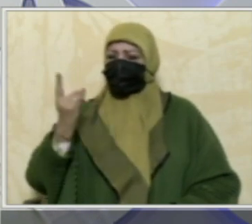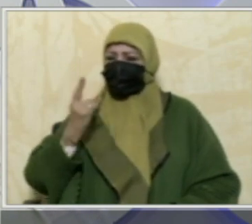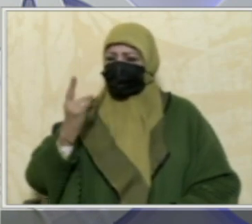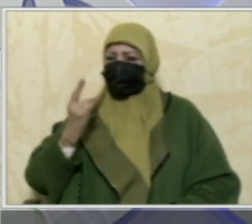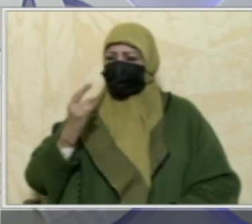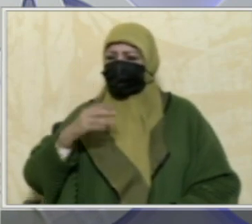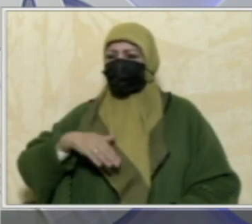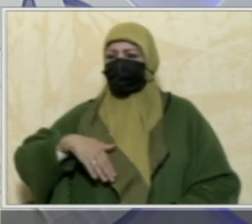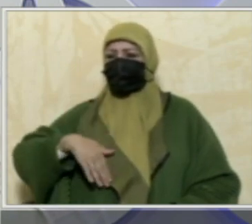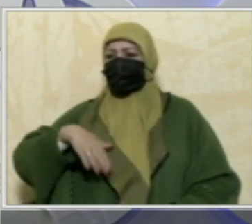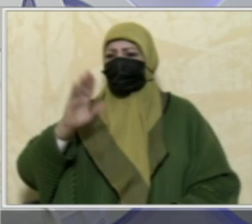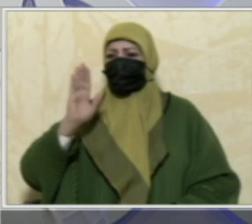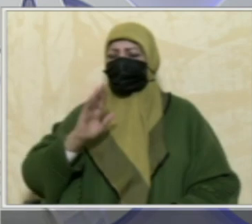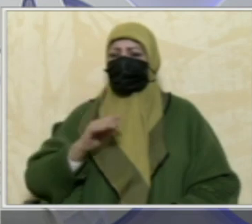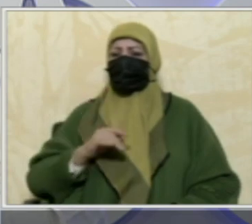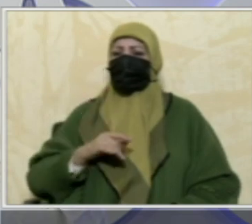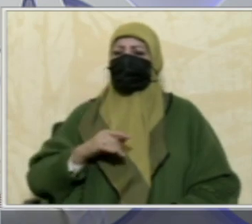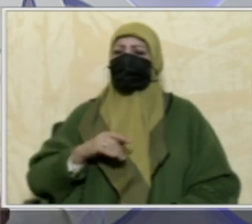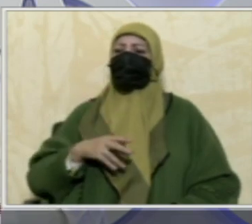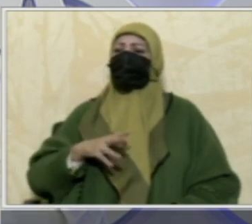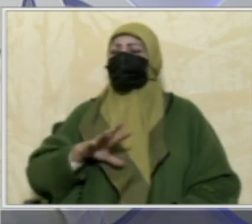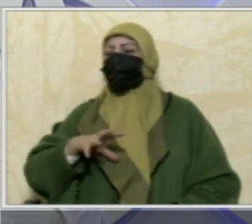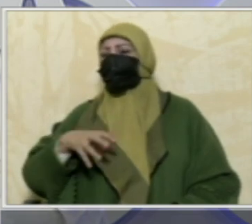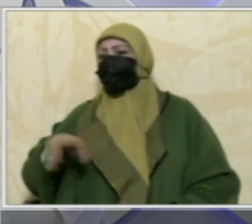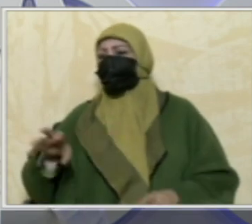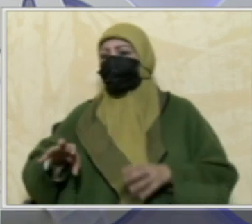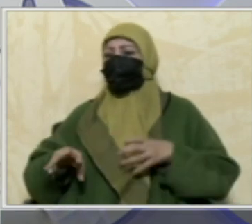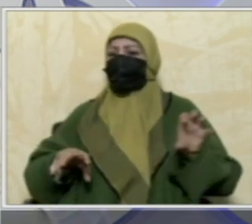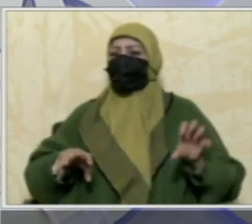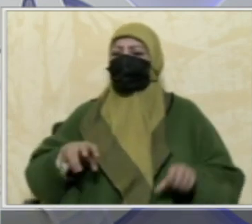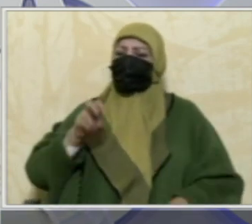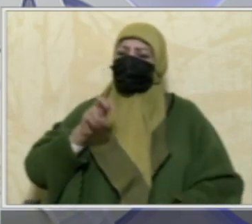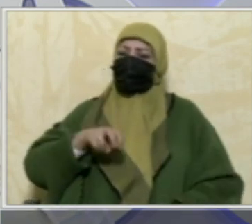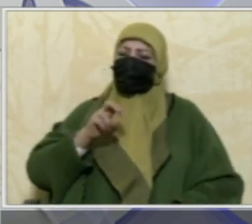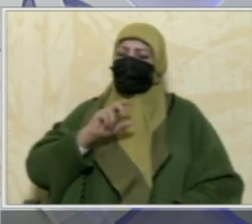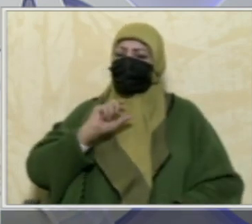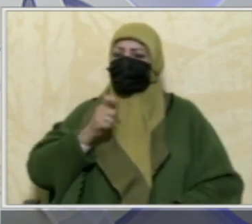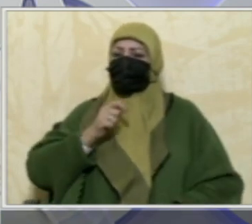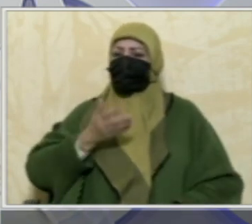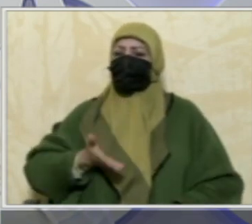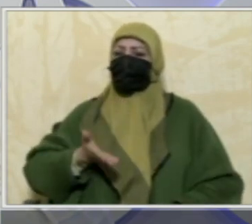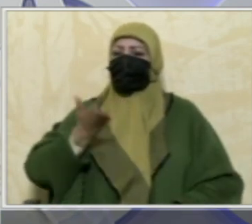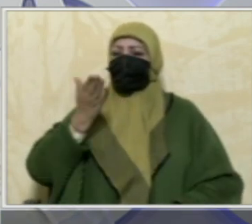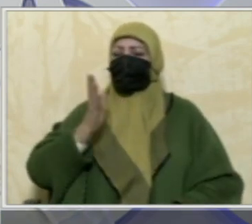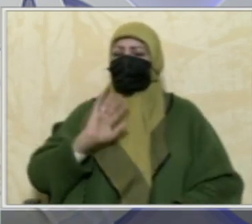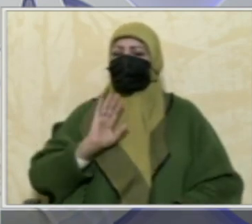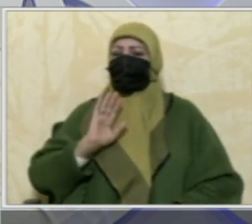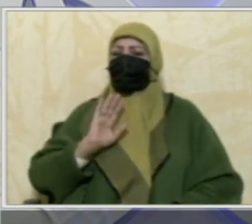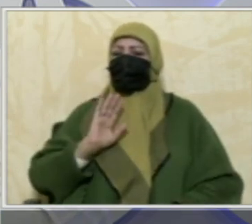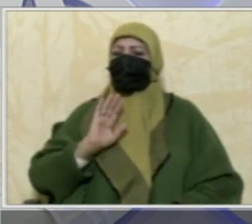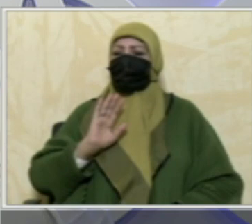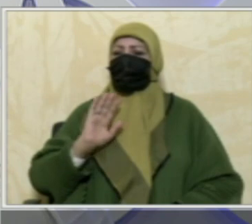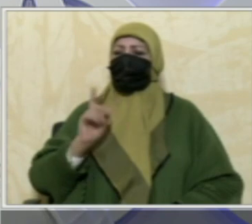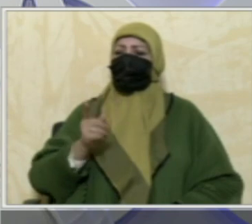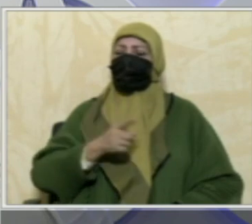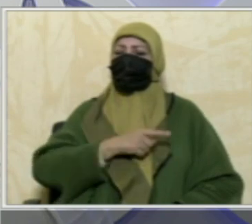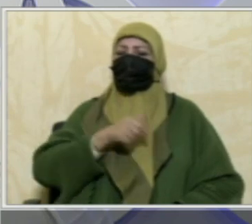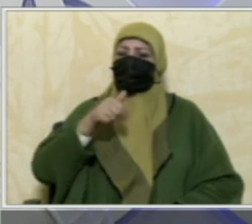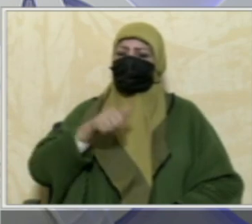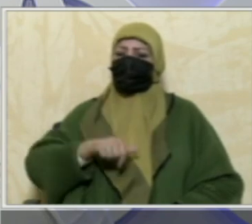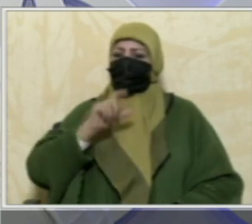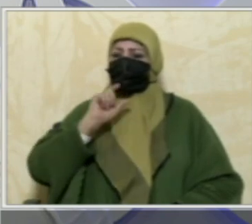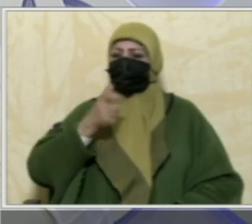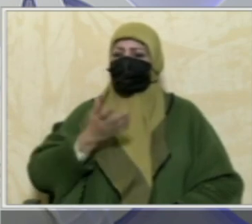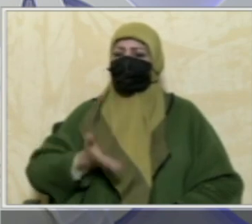اخرى في المذهب من ثمانيه اشهر فما فوق وعندنا روايه اخرى من سته اشهر فما فوق فيا اسامه